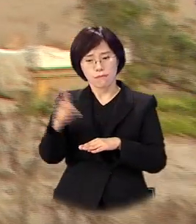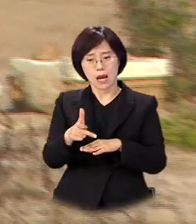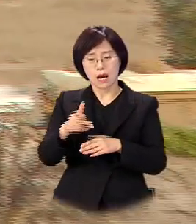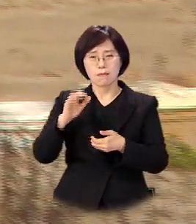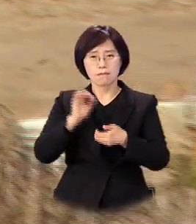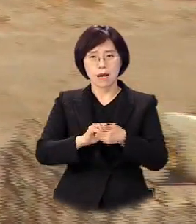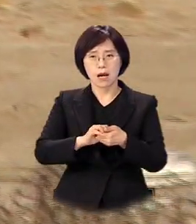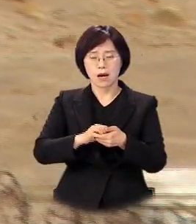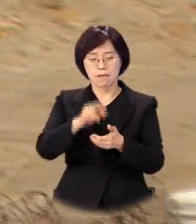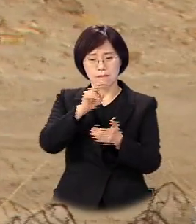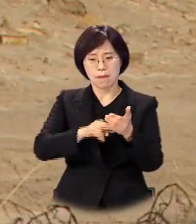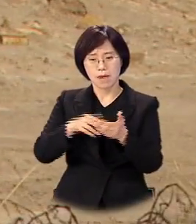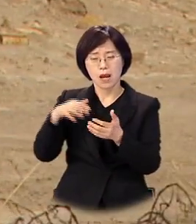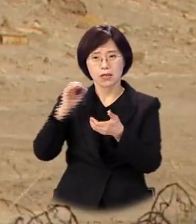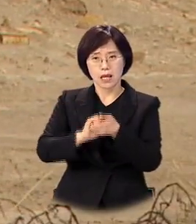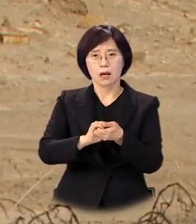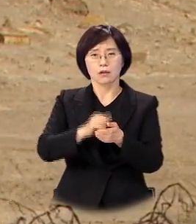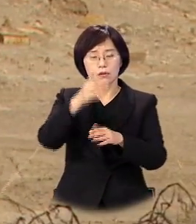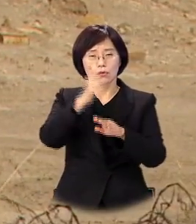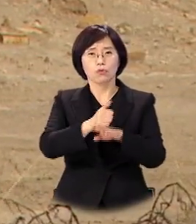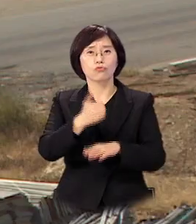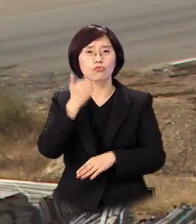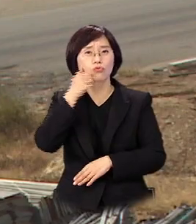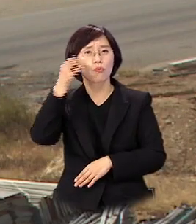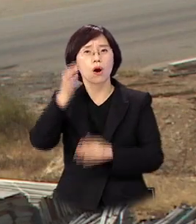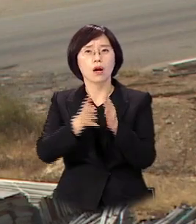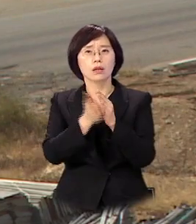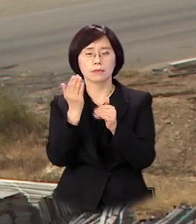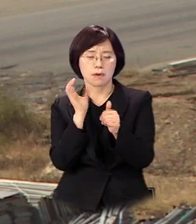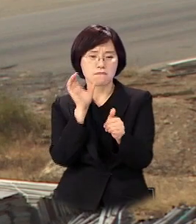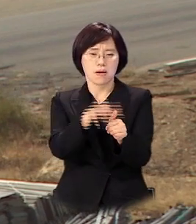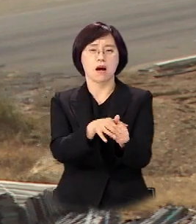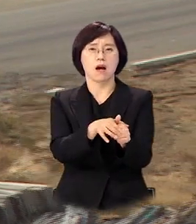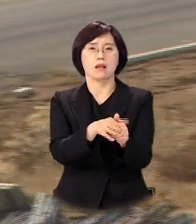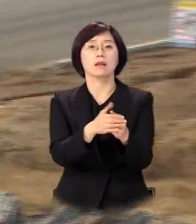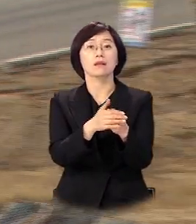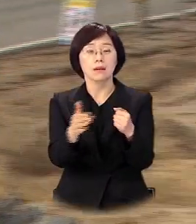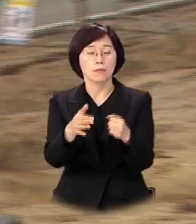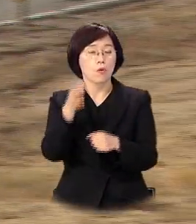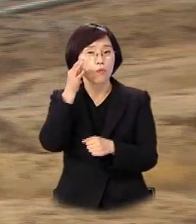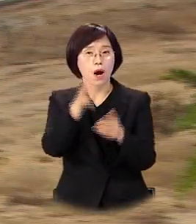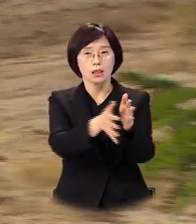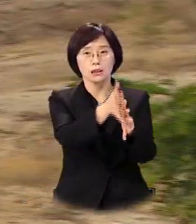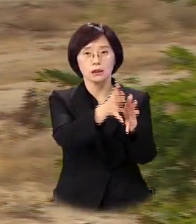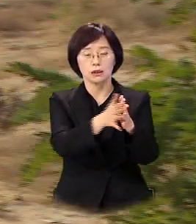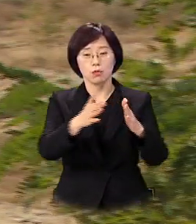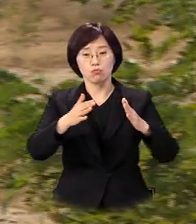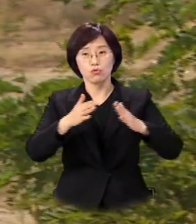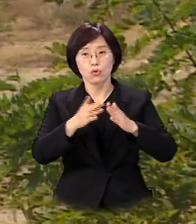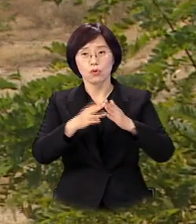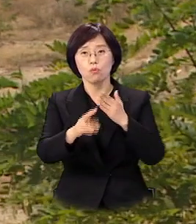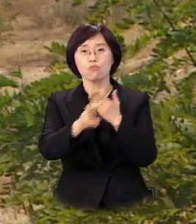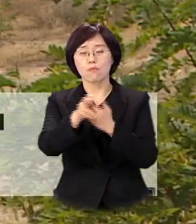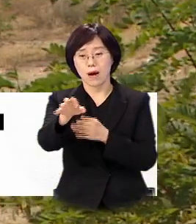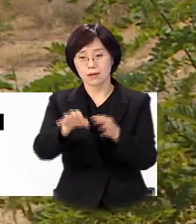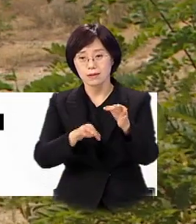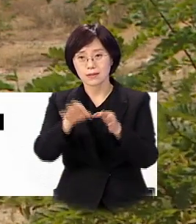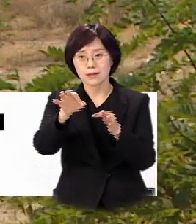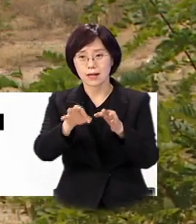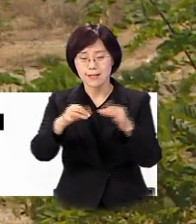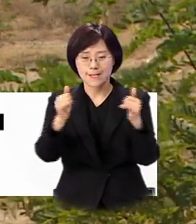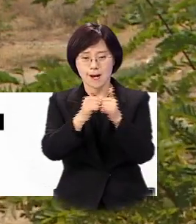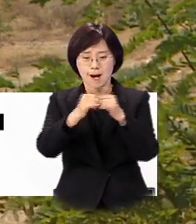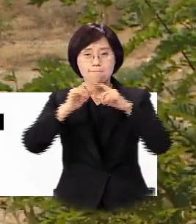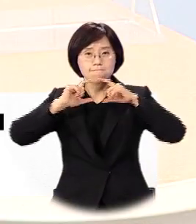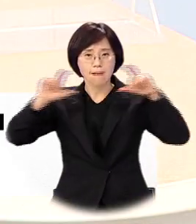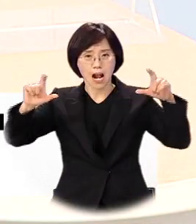거래 제한도 포항 시민들이 감수해야 합니다. 이 때문에 포항시도 부동산 불법 거래와의